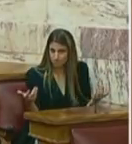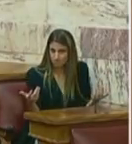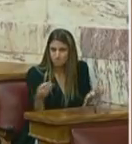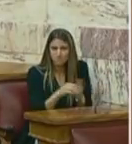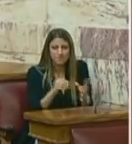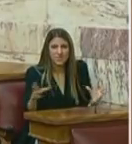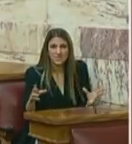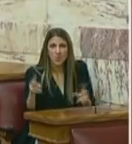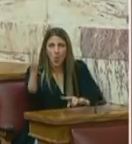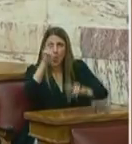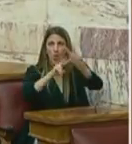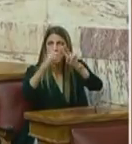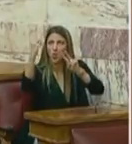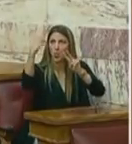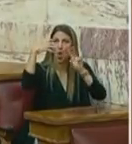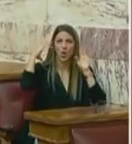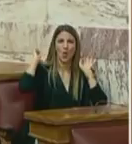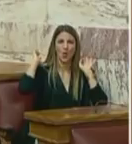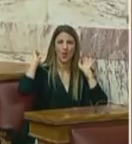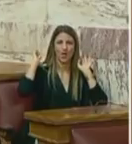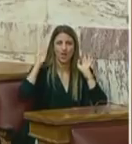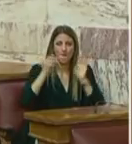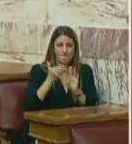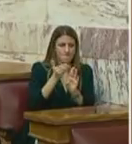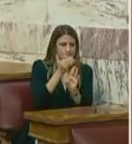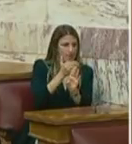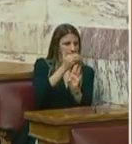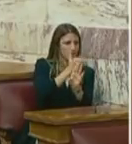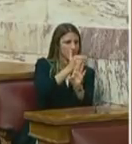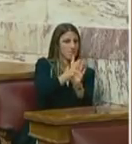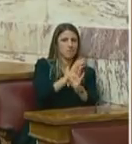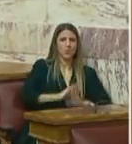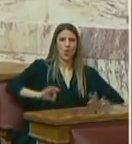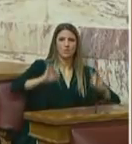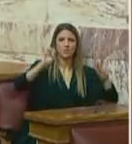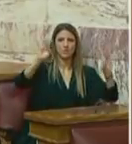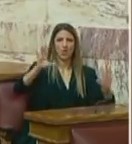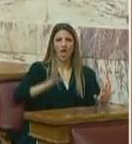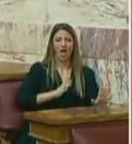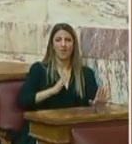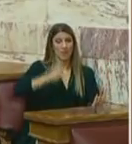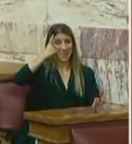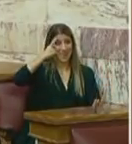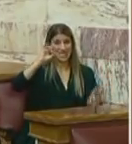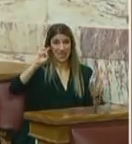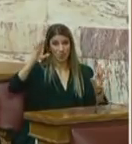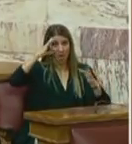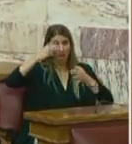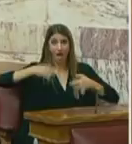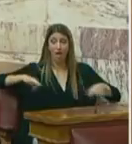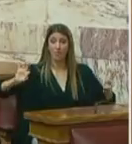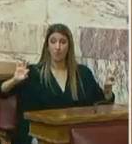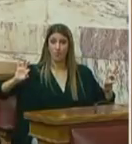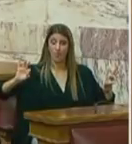από τον ουρανό? Δεν υπήρξαν πολιτικά πρόσωπα και κυβερνητικοί παράγοντες που την